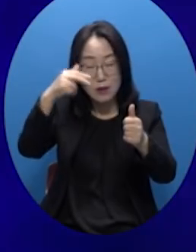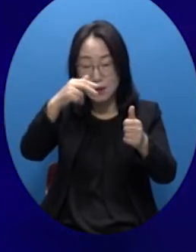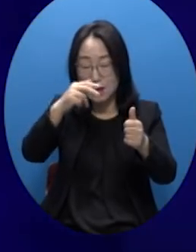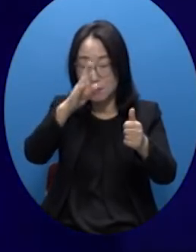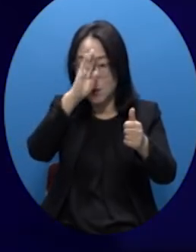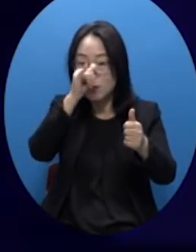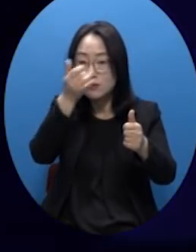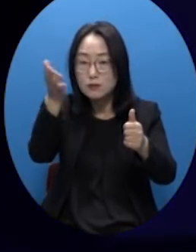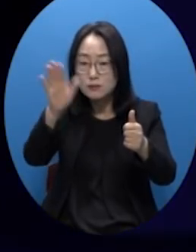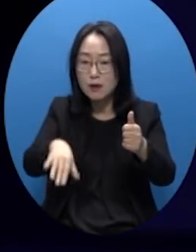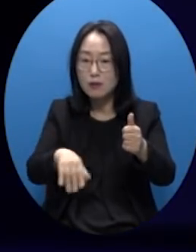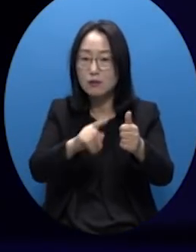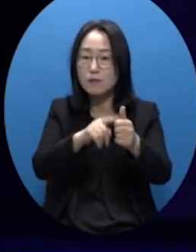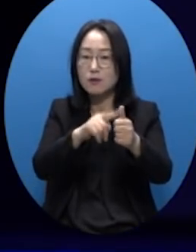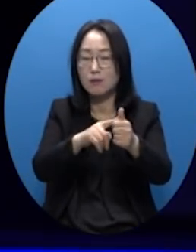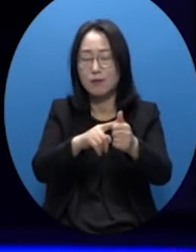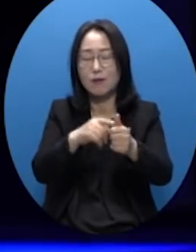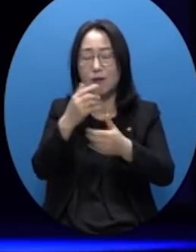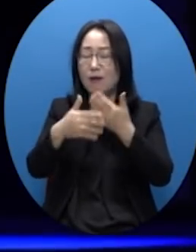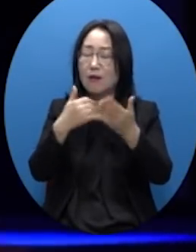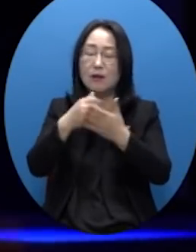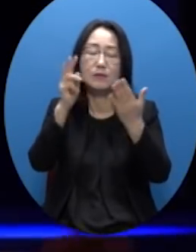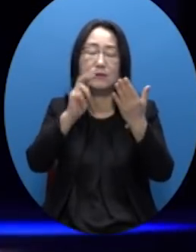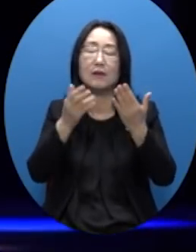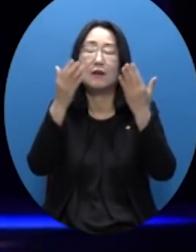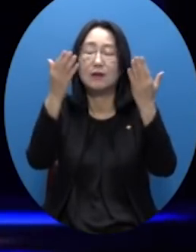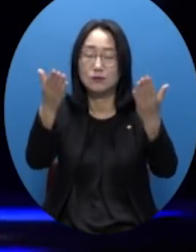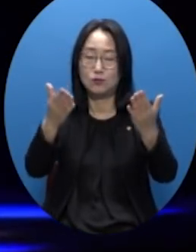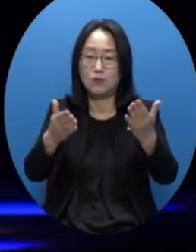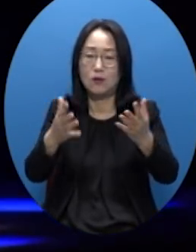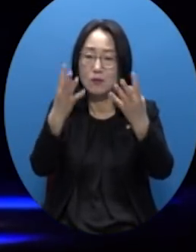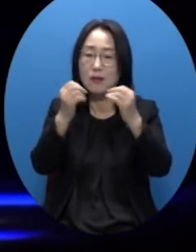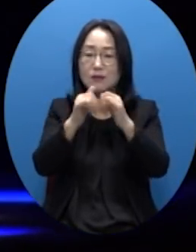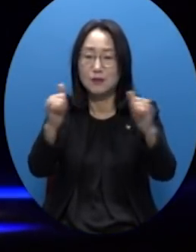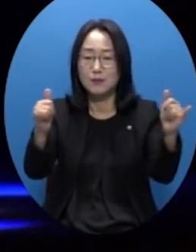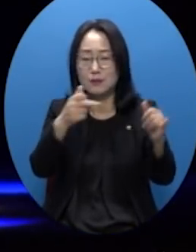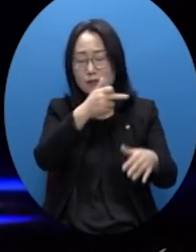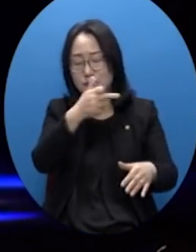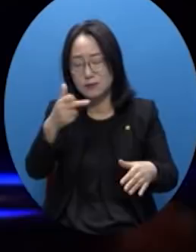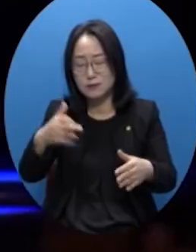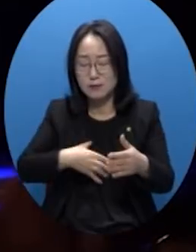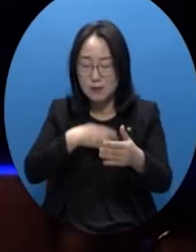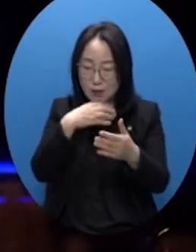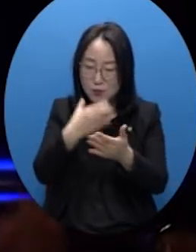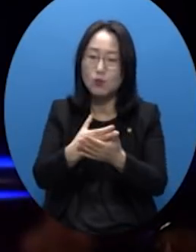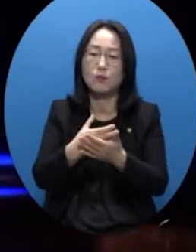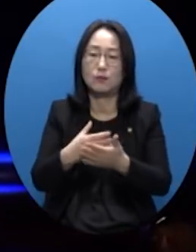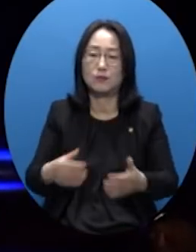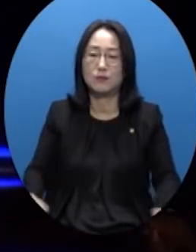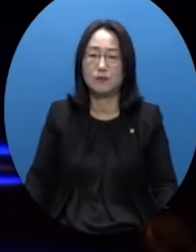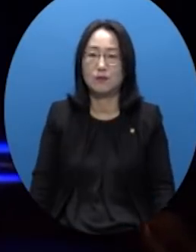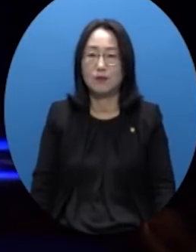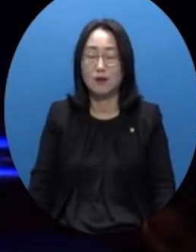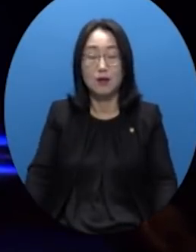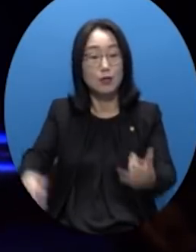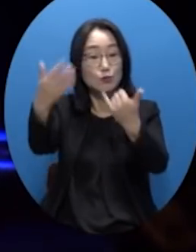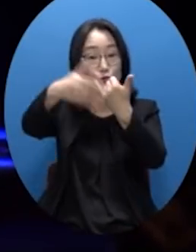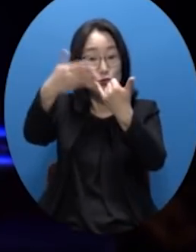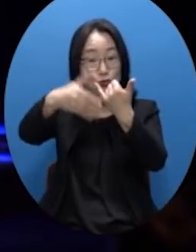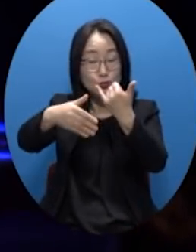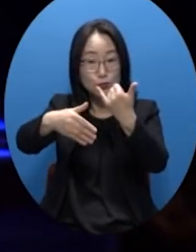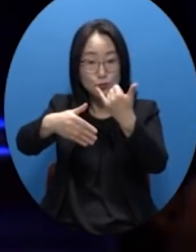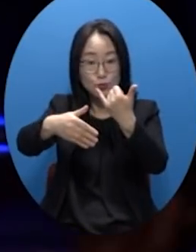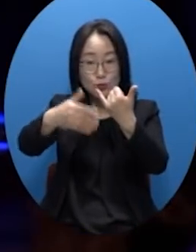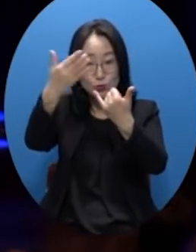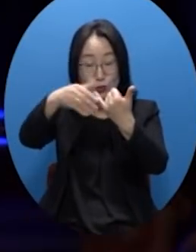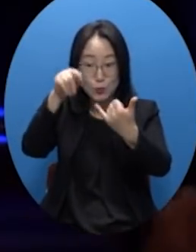불안하지만 그런 죽을 찾아갑니다 그의 차량의 하는 사람들에게 큰 감동을 주고 있습니다 염 u2 회갑 은 저번에